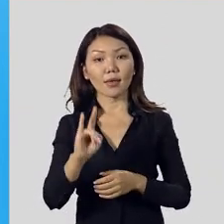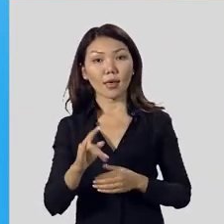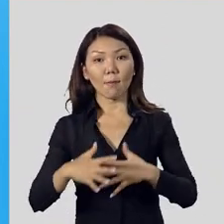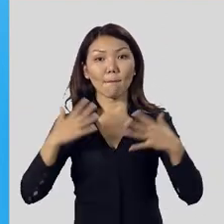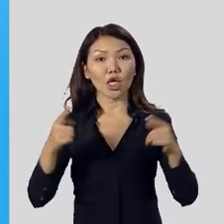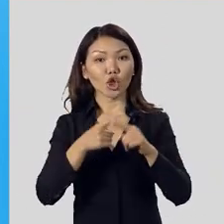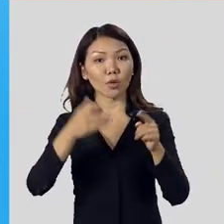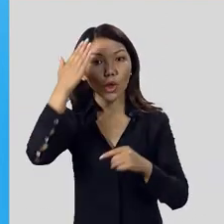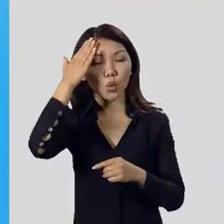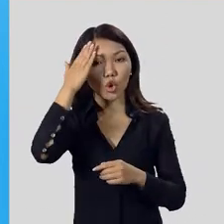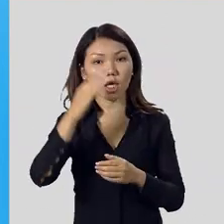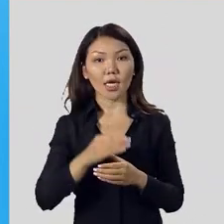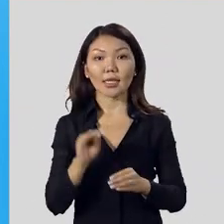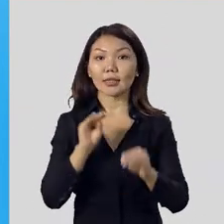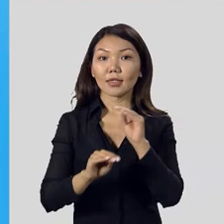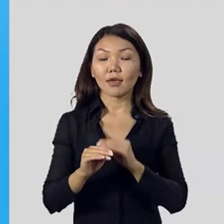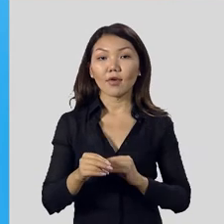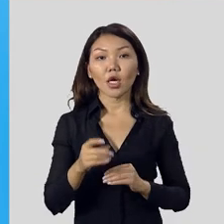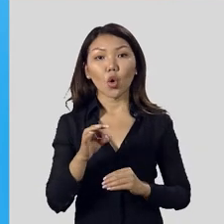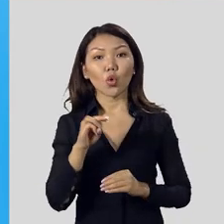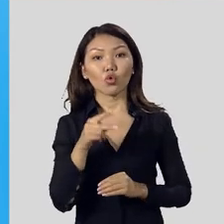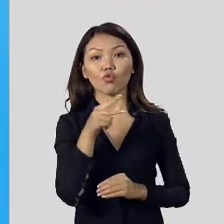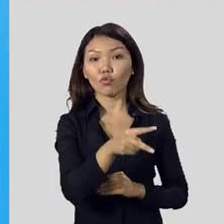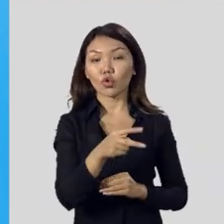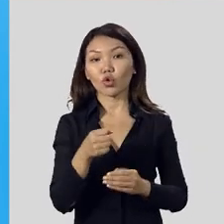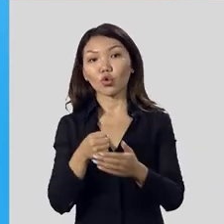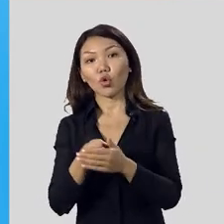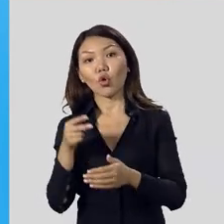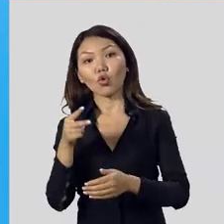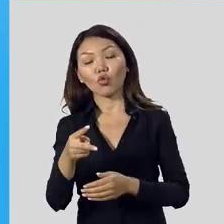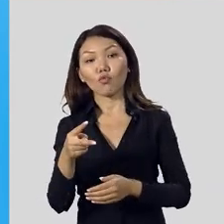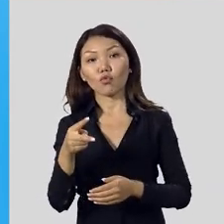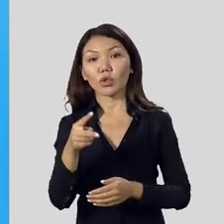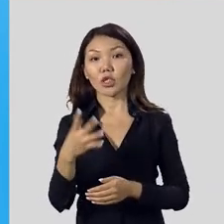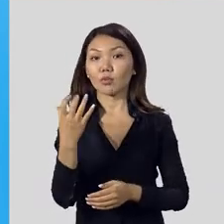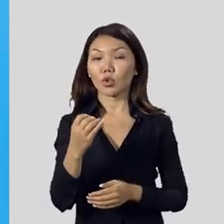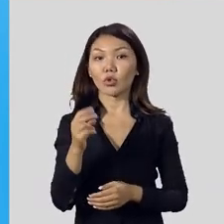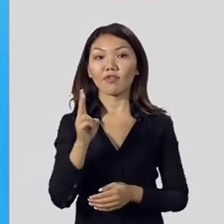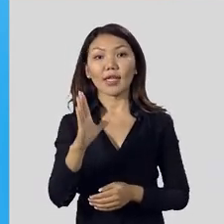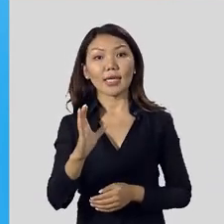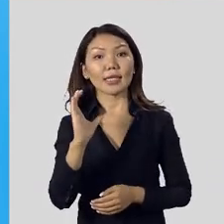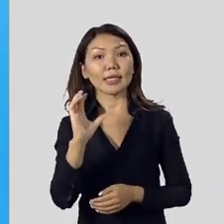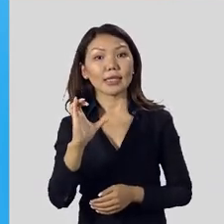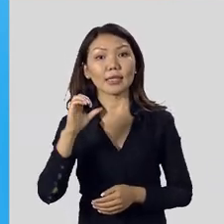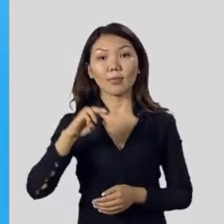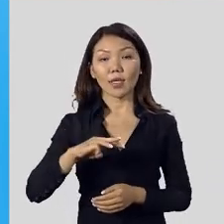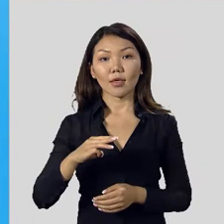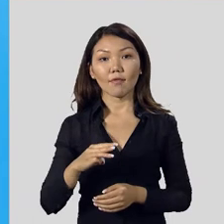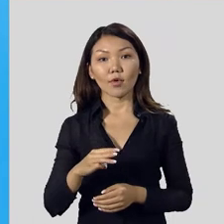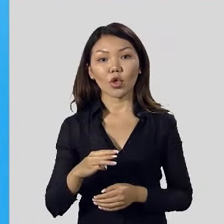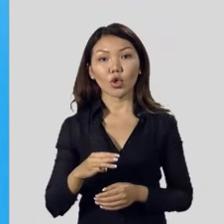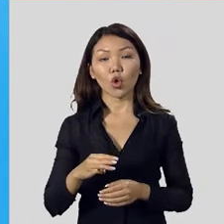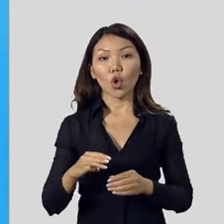полушарий составляет от 2000 до 2500 квадратных сантиметров. Ее толщина